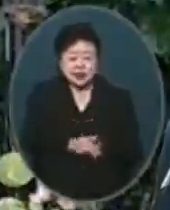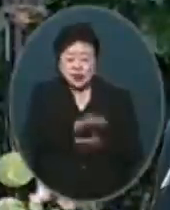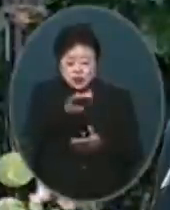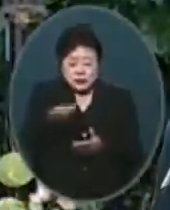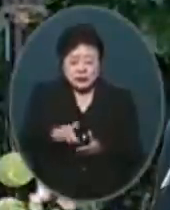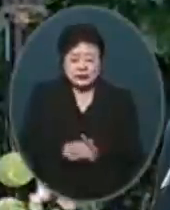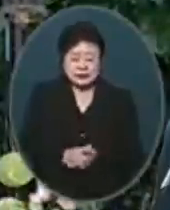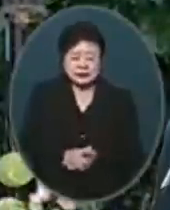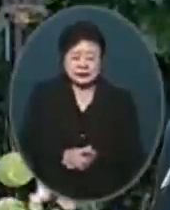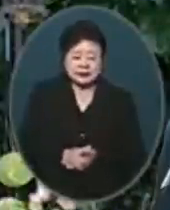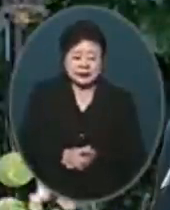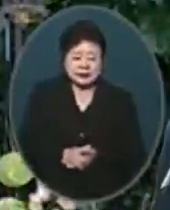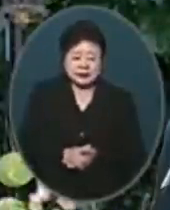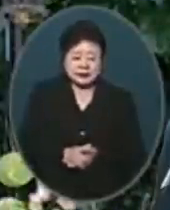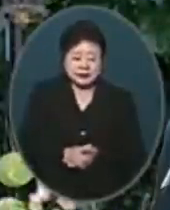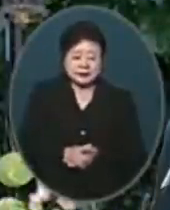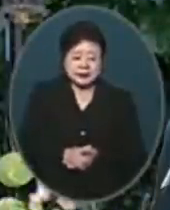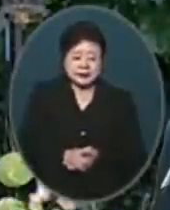우리를